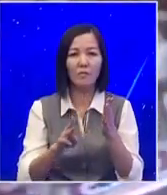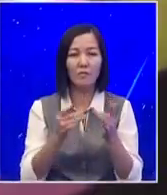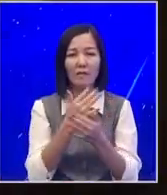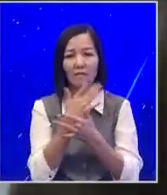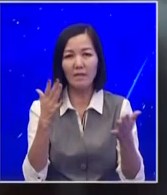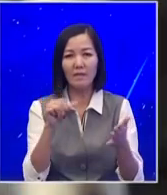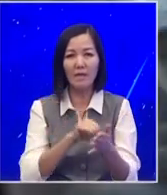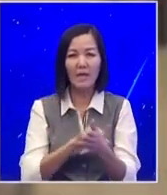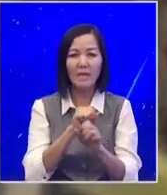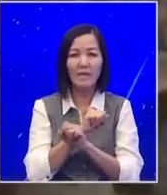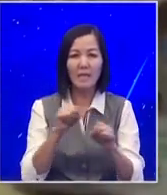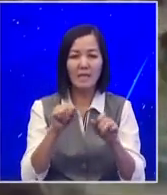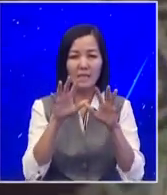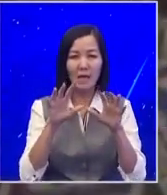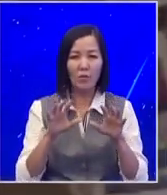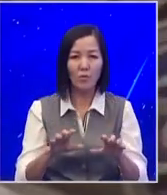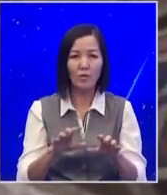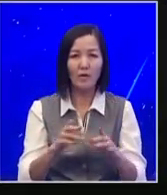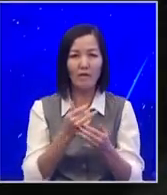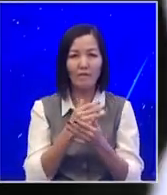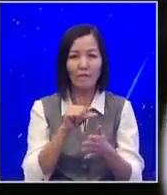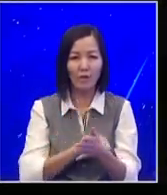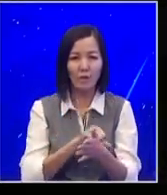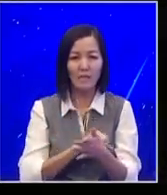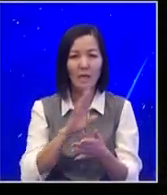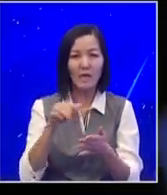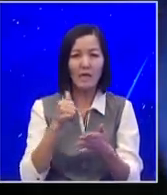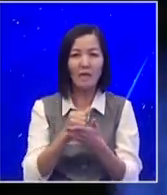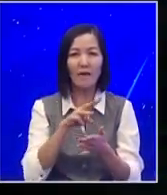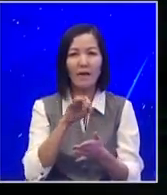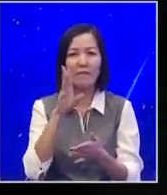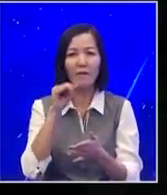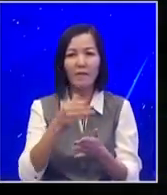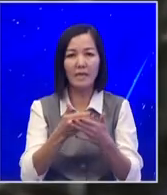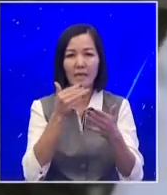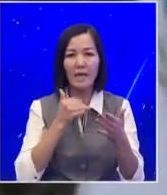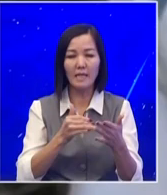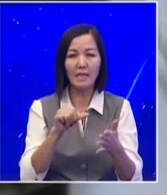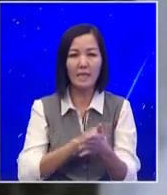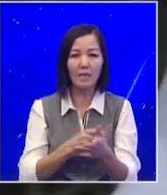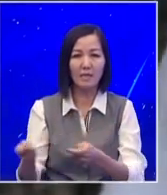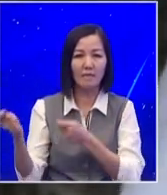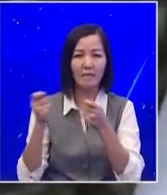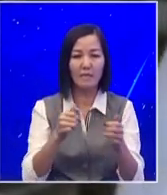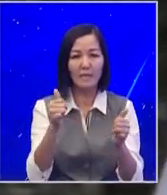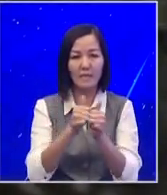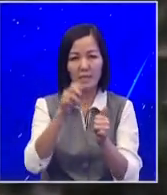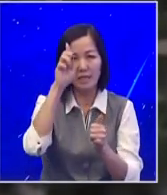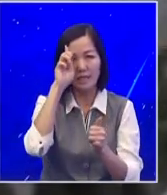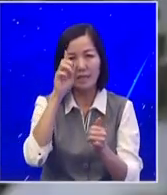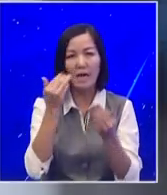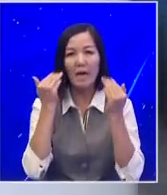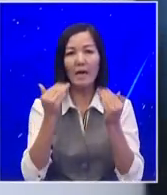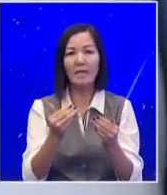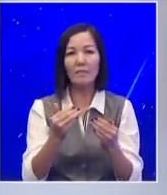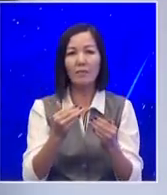видов незаконных веществ. Как рассказал глава МВД, если ранее синтетические наркотики завозились из соседних